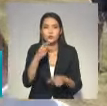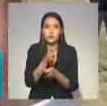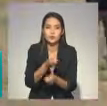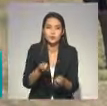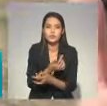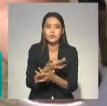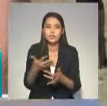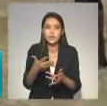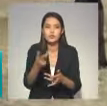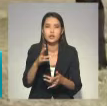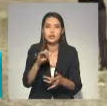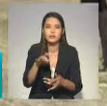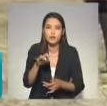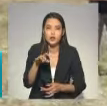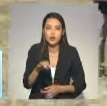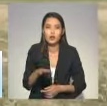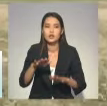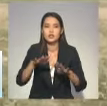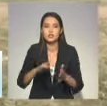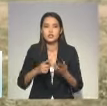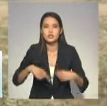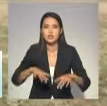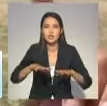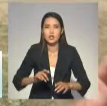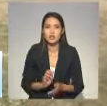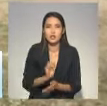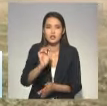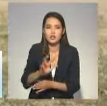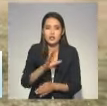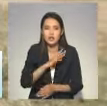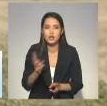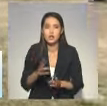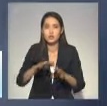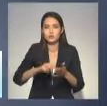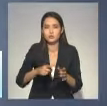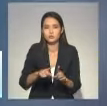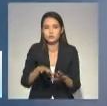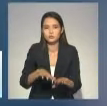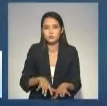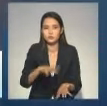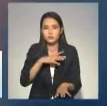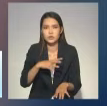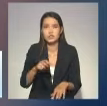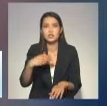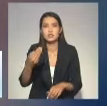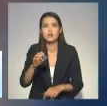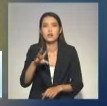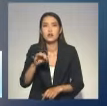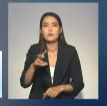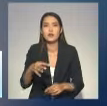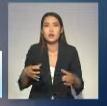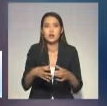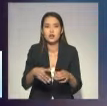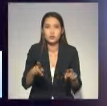перемещаемся из Бородулиха в Озерки, потому что ветер меняет свое направление, и тем самым огонь тоже. Не осталось в стороне и партия «Аманат».